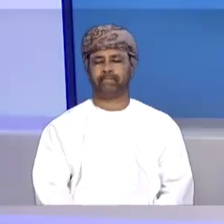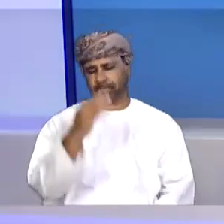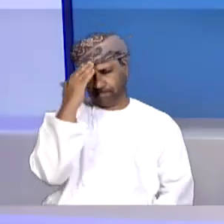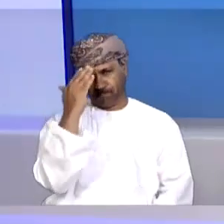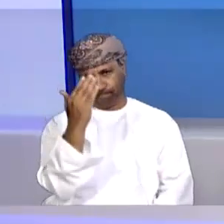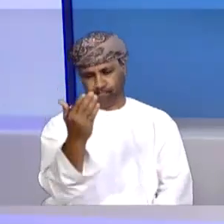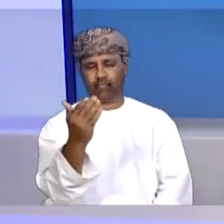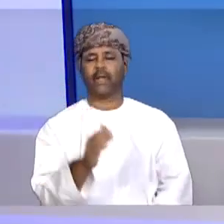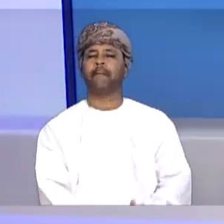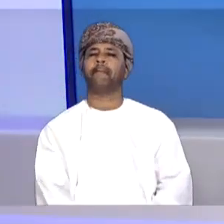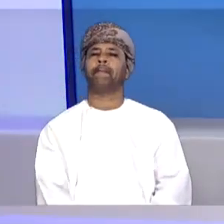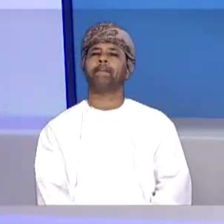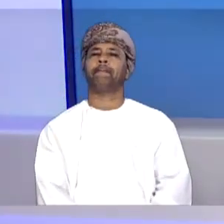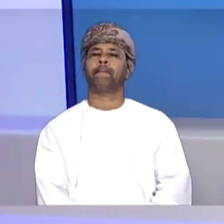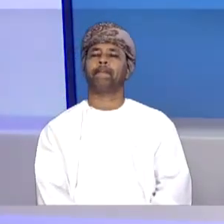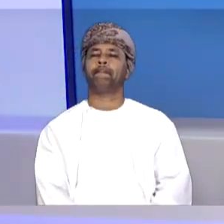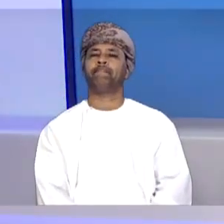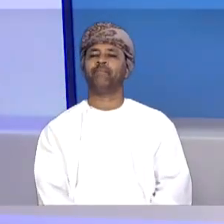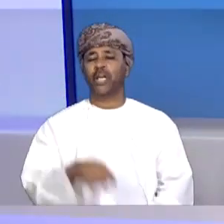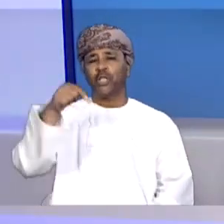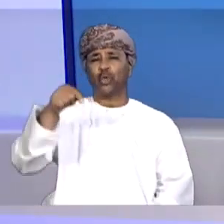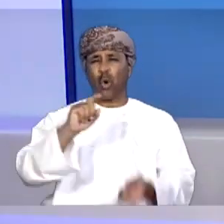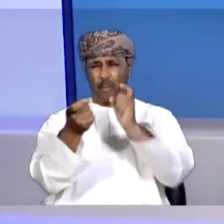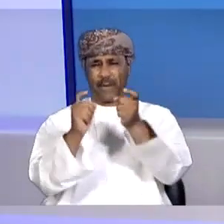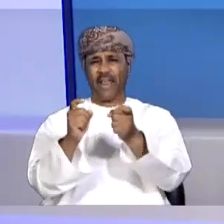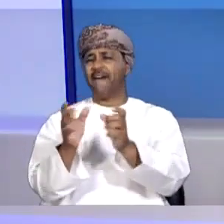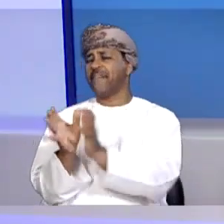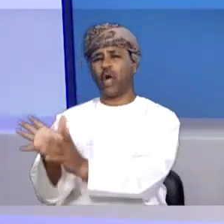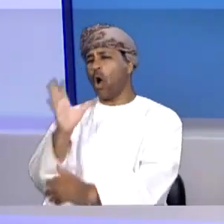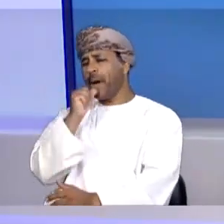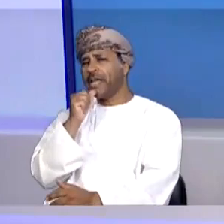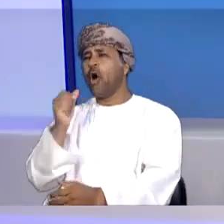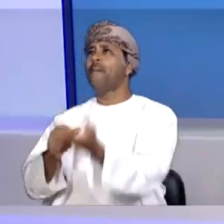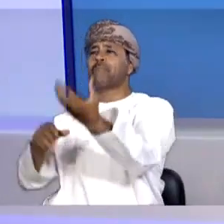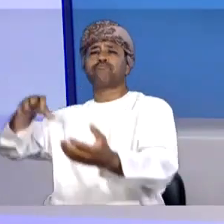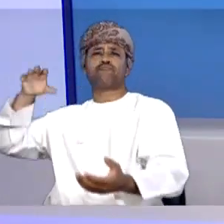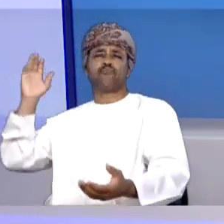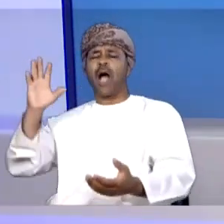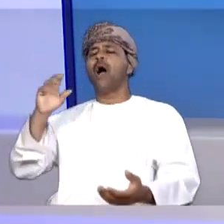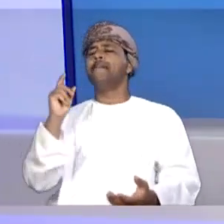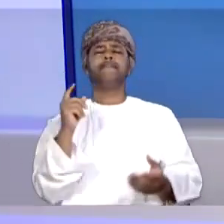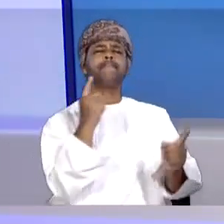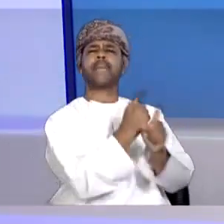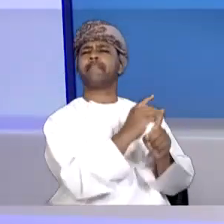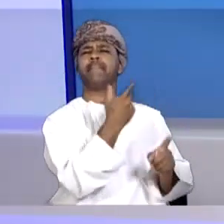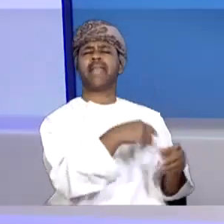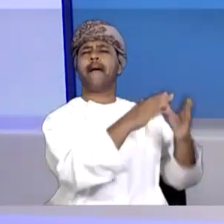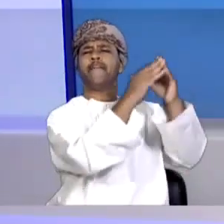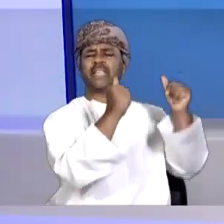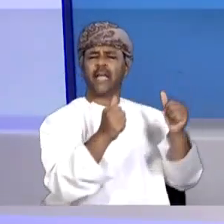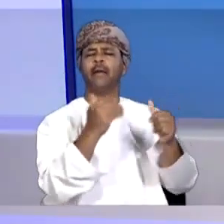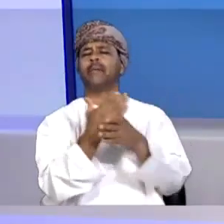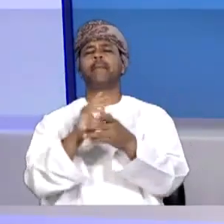شكرا سالم، أهلا بكم. يلعب في هذه الأثناء منتخبنا الوطني للكرة الطائرة مباراته أمام نظيره المصري ضمن